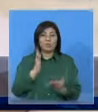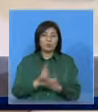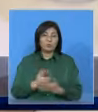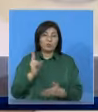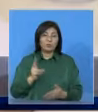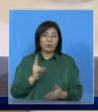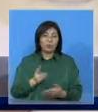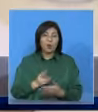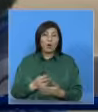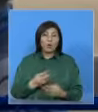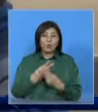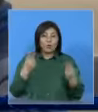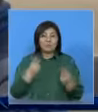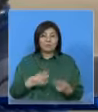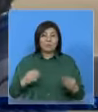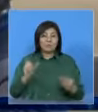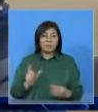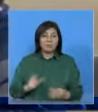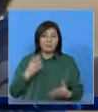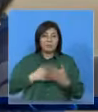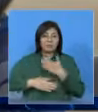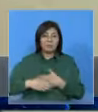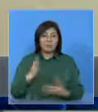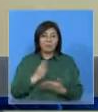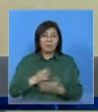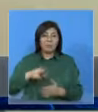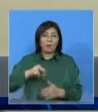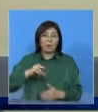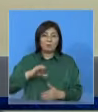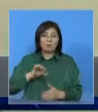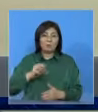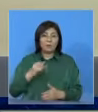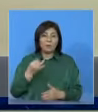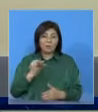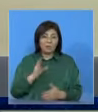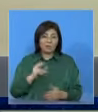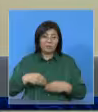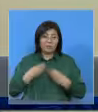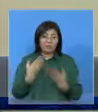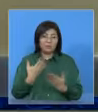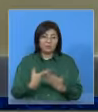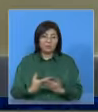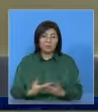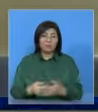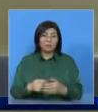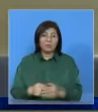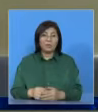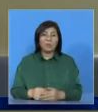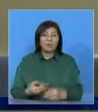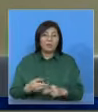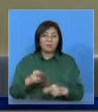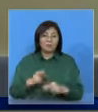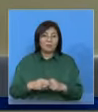ухаживает за инвалидами первой группы, будут назначены пособия. Предусмотрено разделение детей в возрасте от 7 до 16 лет на